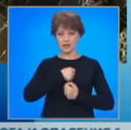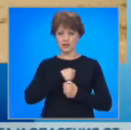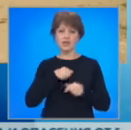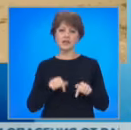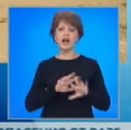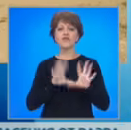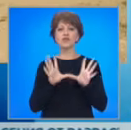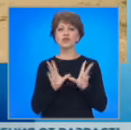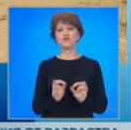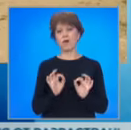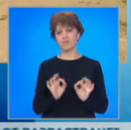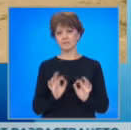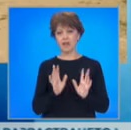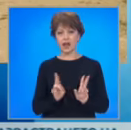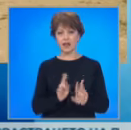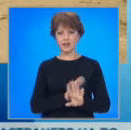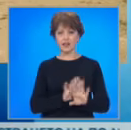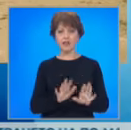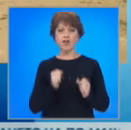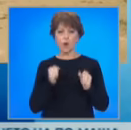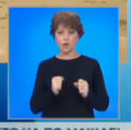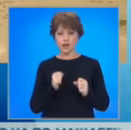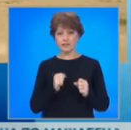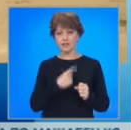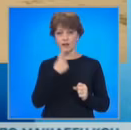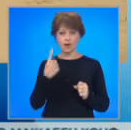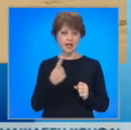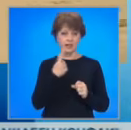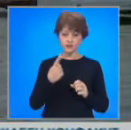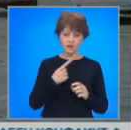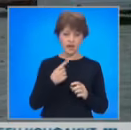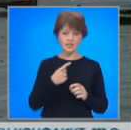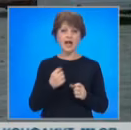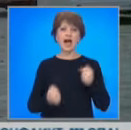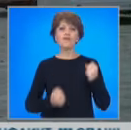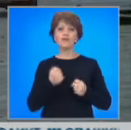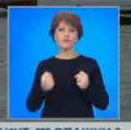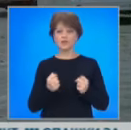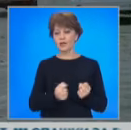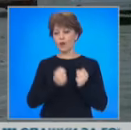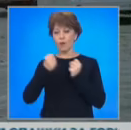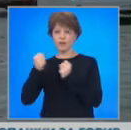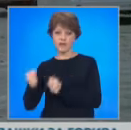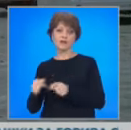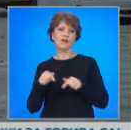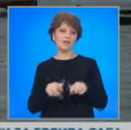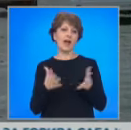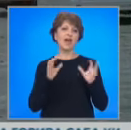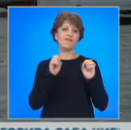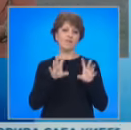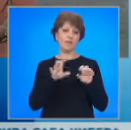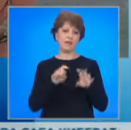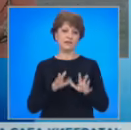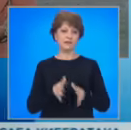всичко е наред. Очаква се до час всъщност и автобусът да бъде преместен от пътното платно. Такава информацията, колеги, от тук за